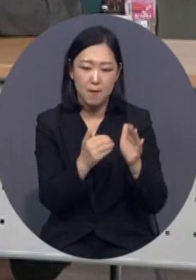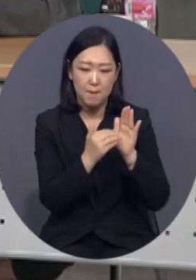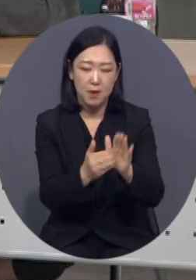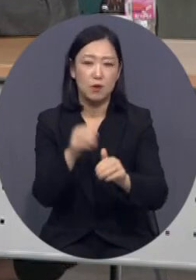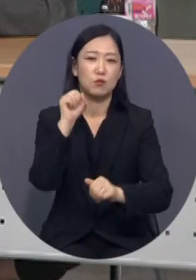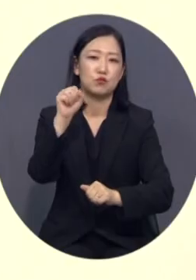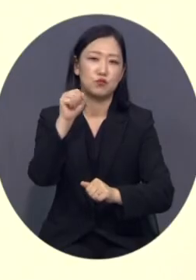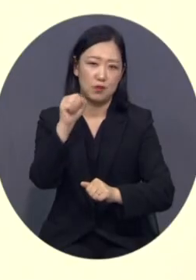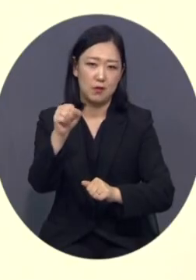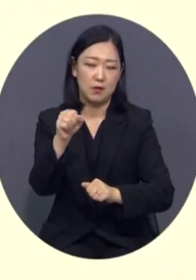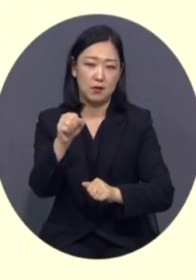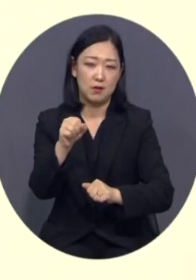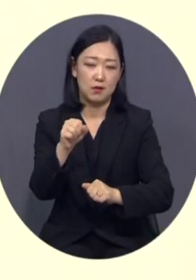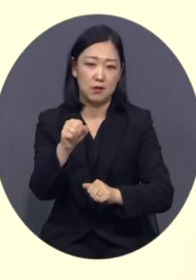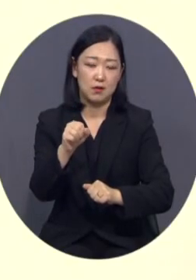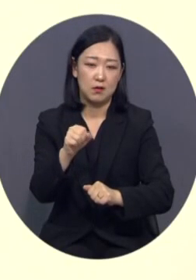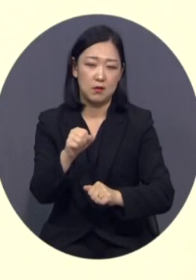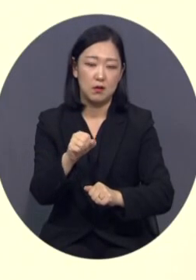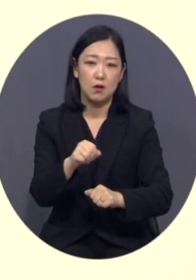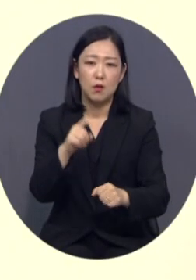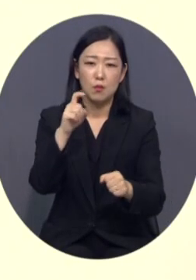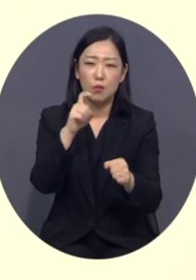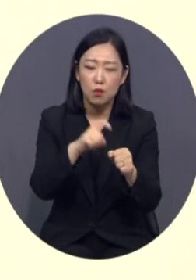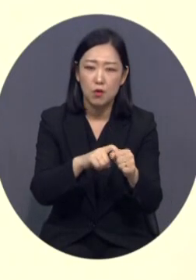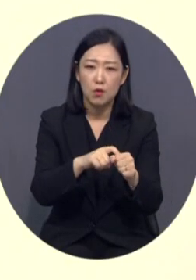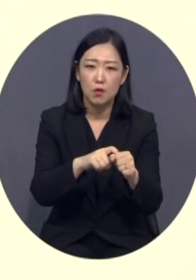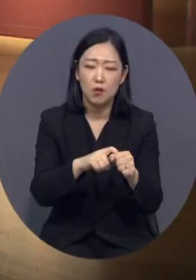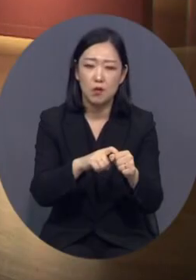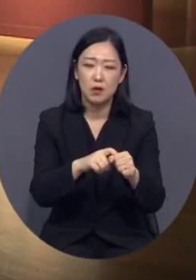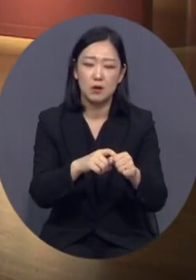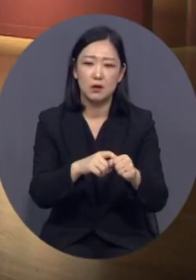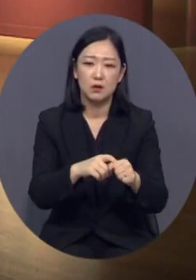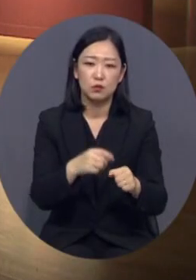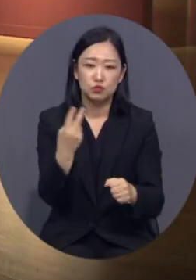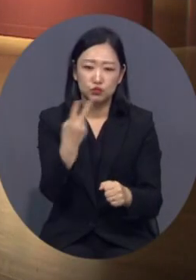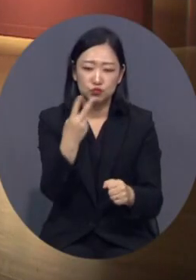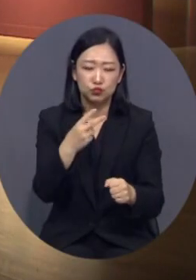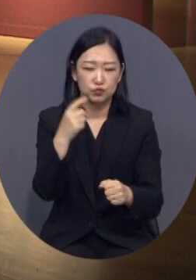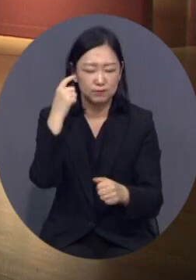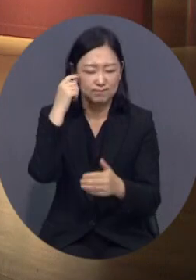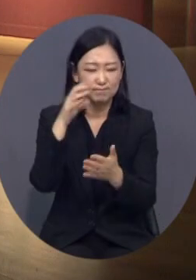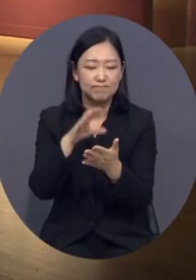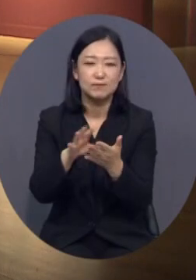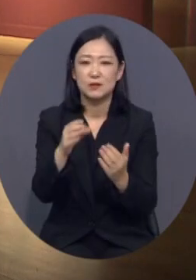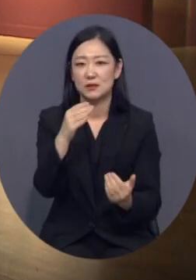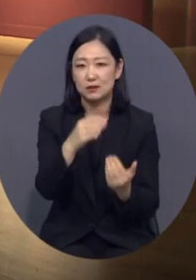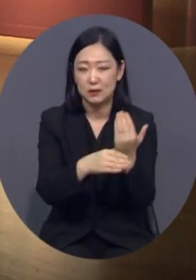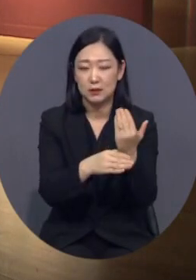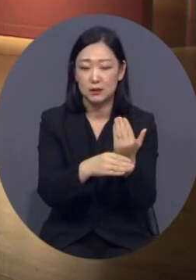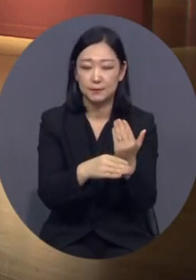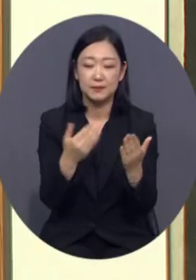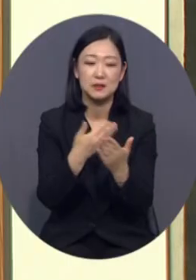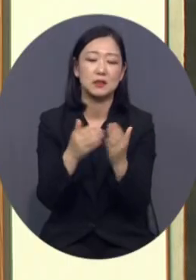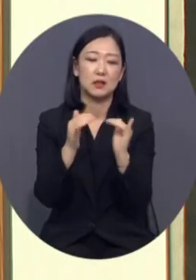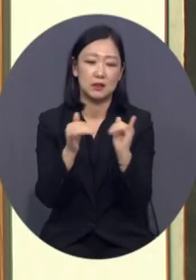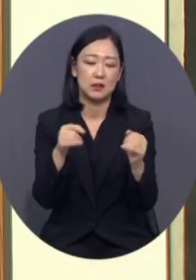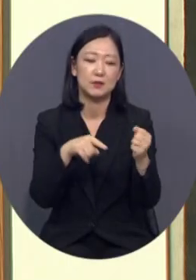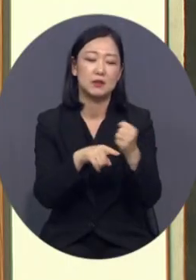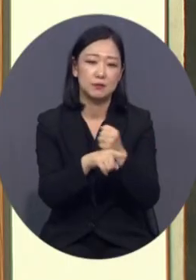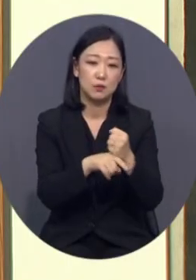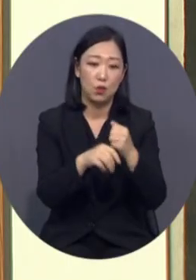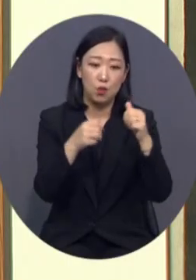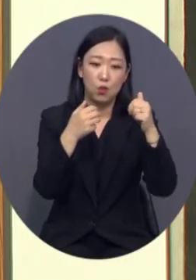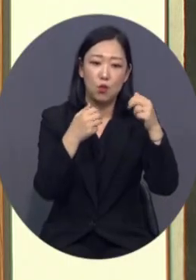투쟁이라는 점에서 본질적으로 다르지 않은 한국 현대사의 두 비극 작가는 그런 의미에서